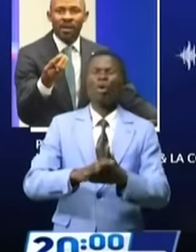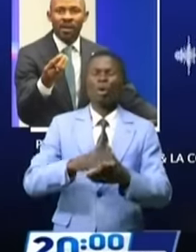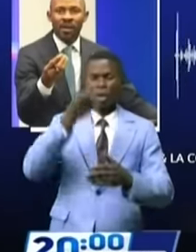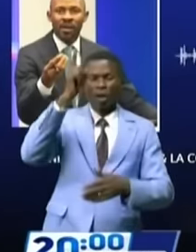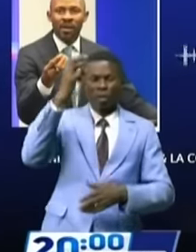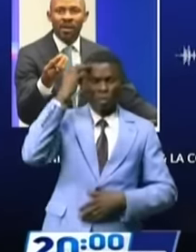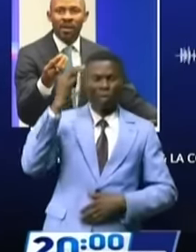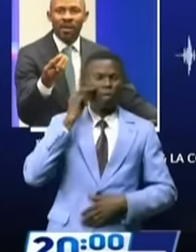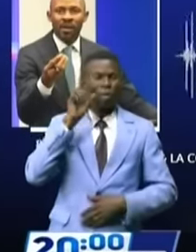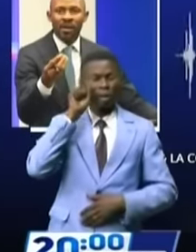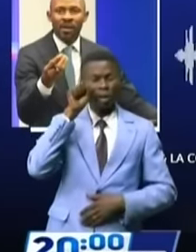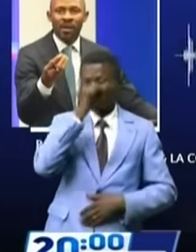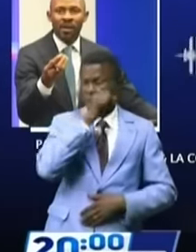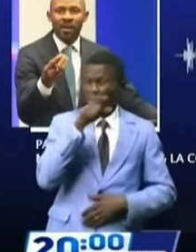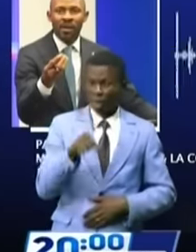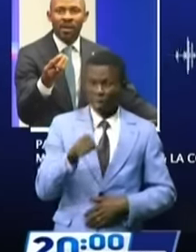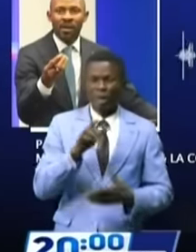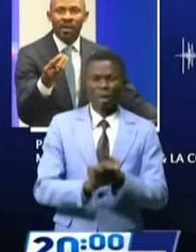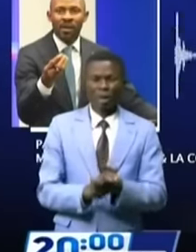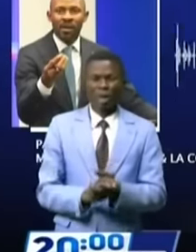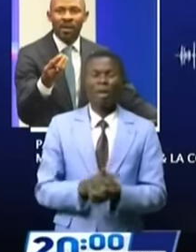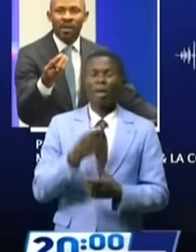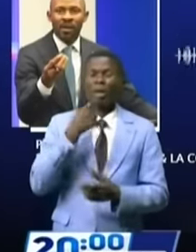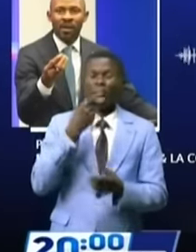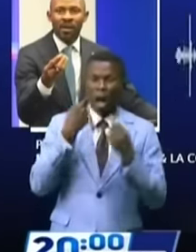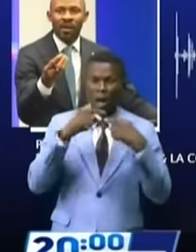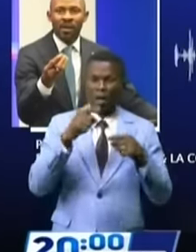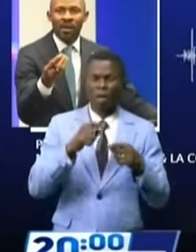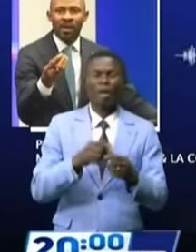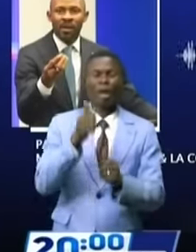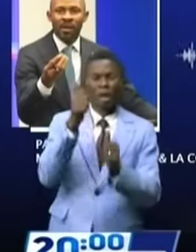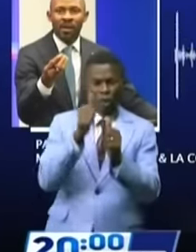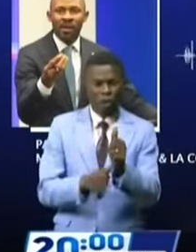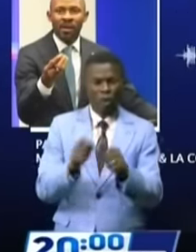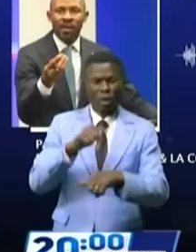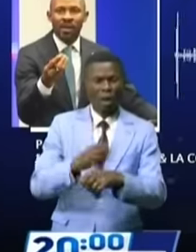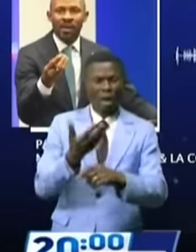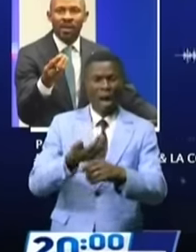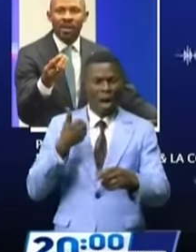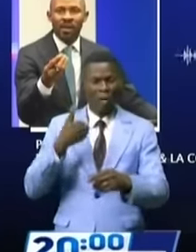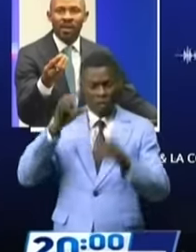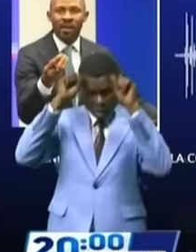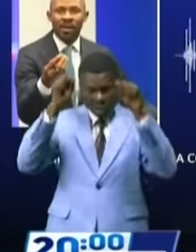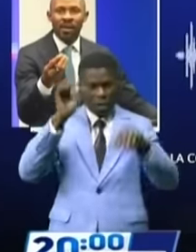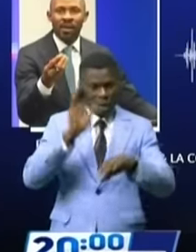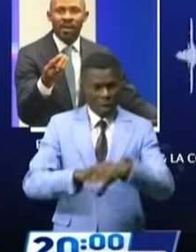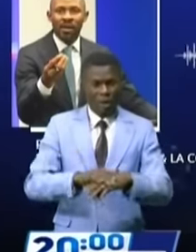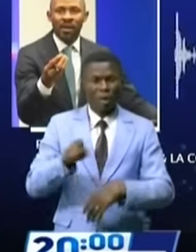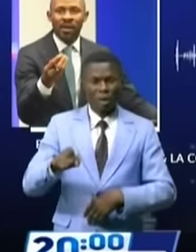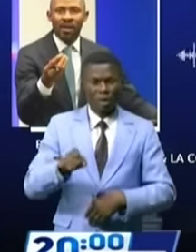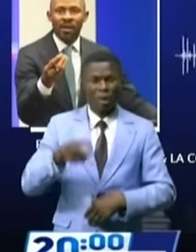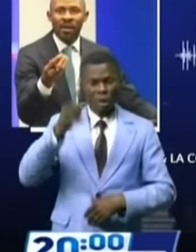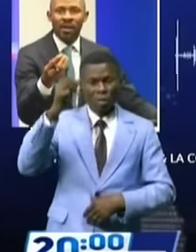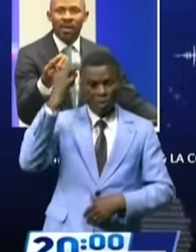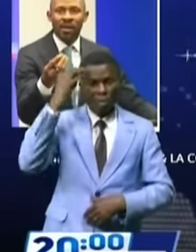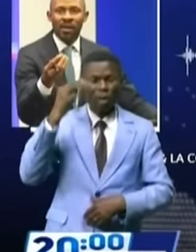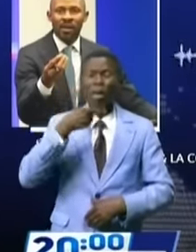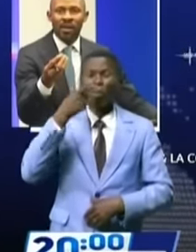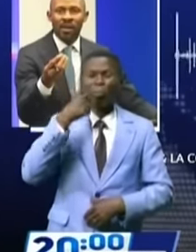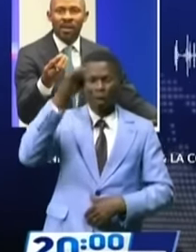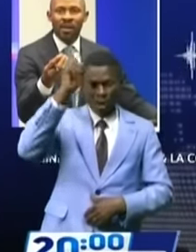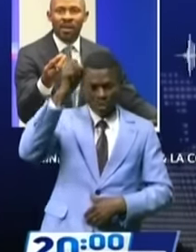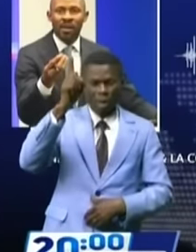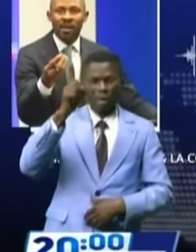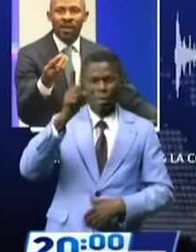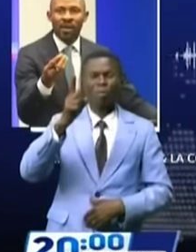Premier ministre Jean-Michel Sama Lukonde qui, je dois rappeler, à chaque fois avant que le président de la République prenne la parole, c'était lui qui